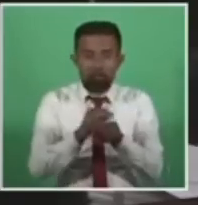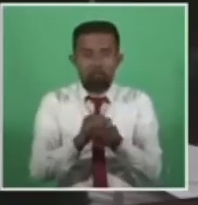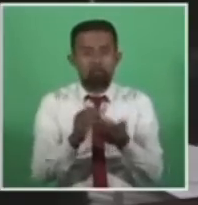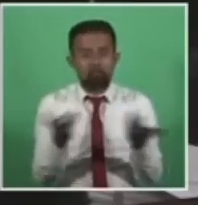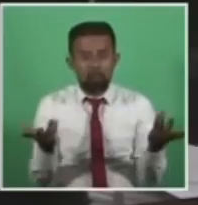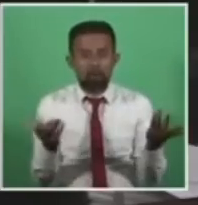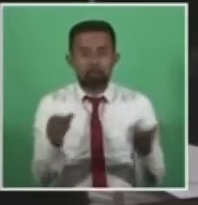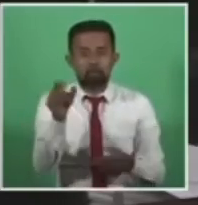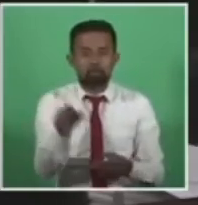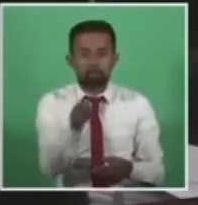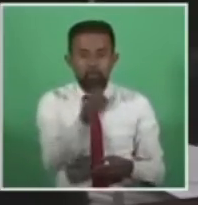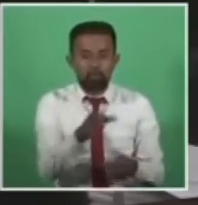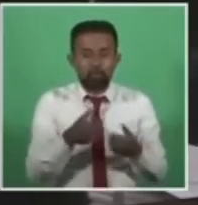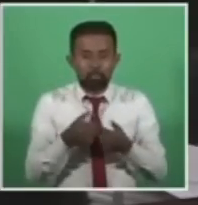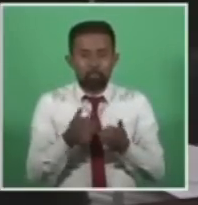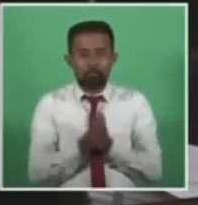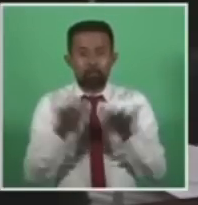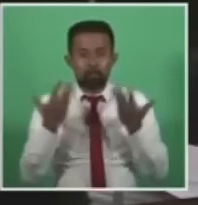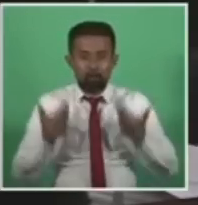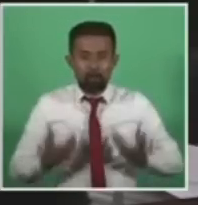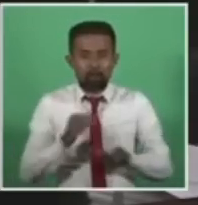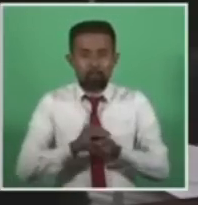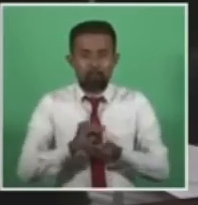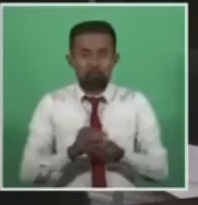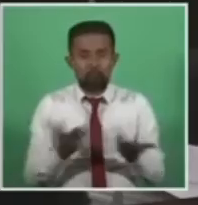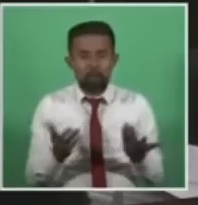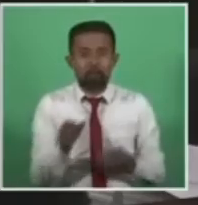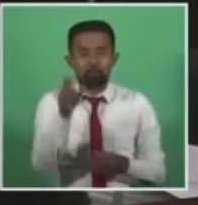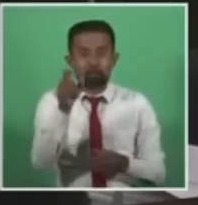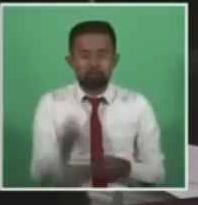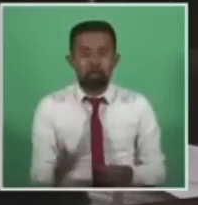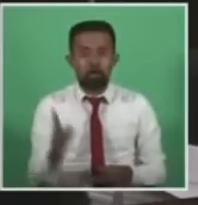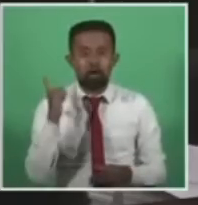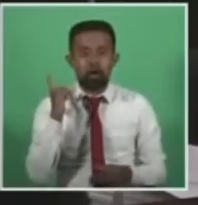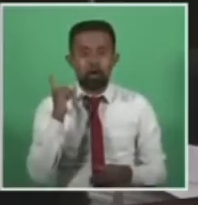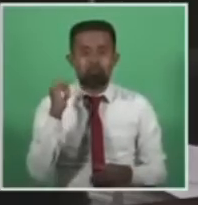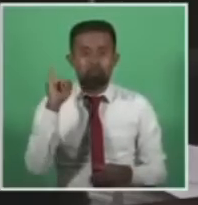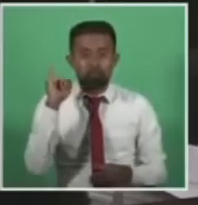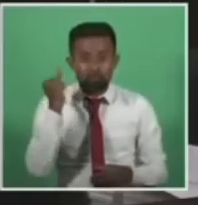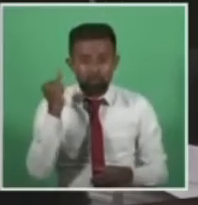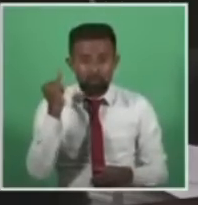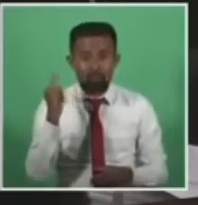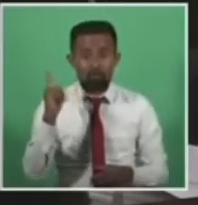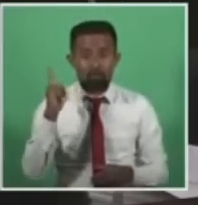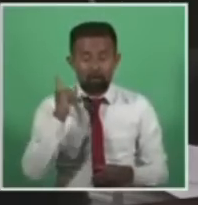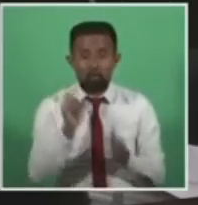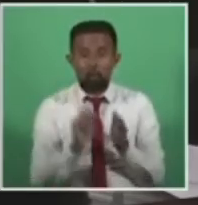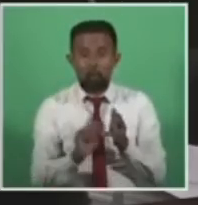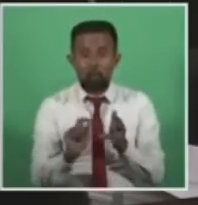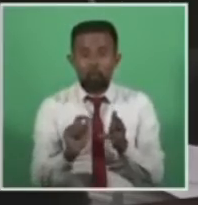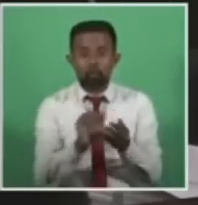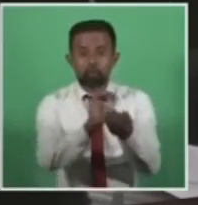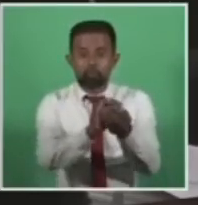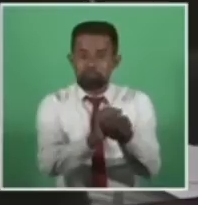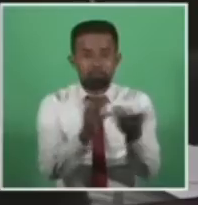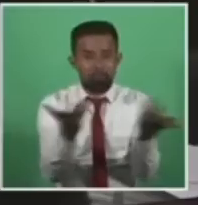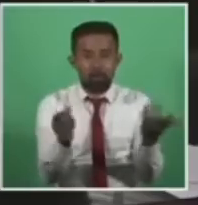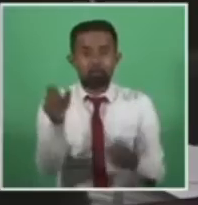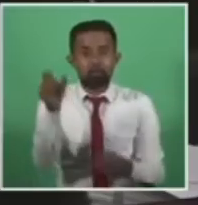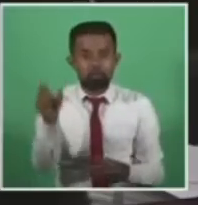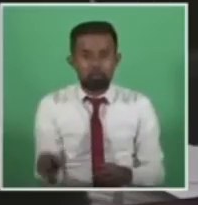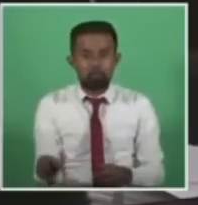වෙච්ච මිනිස්සු තමන්ගේ ශරීරය බේරගන්න බැරි මිනිස්සු හමුදාපතිට හමුදාවේ හමුදා මූලස්ථානයේ බේරගන්න බැරි